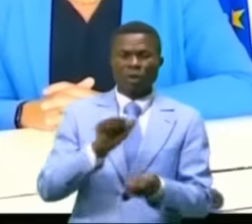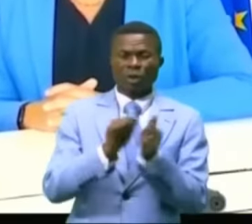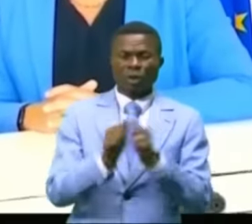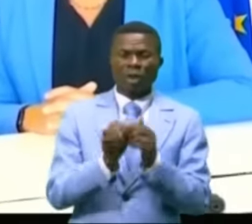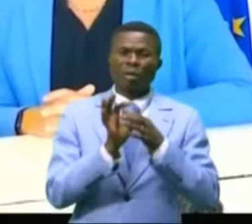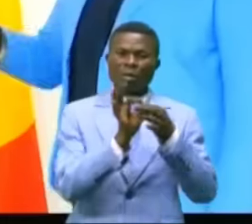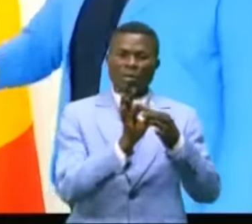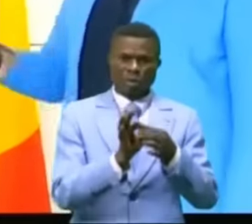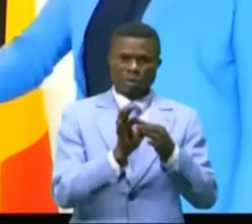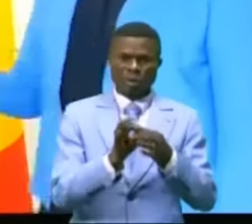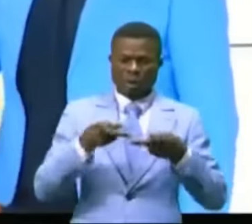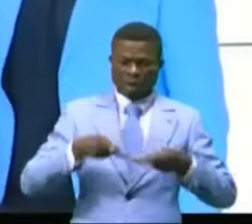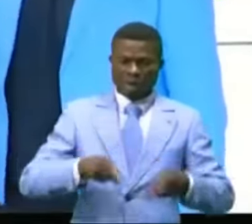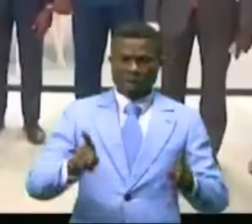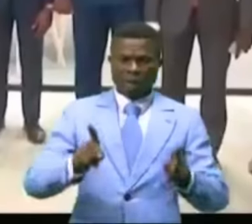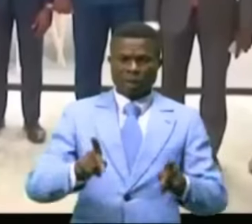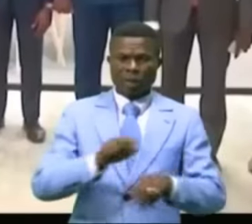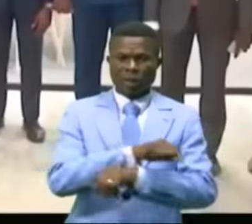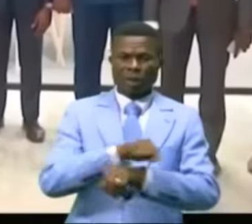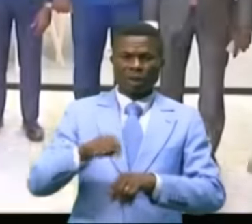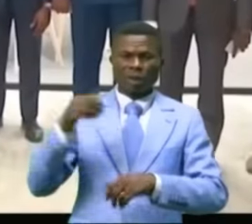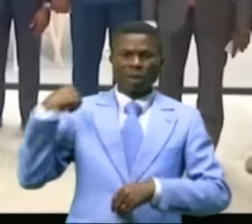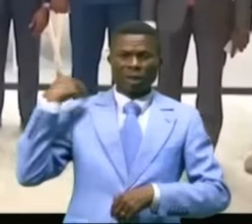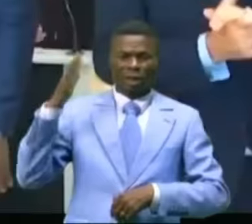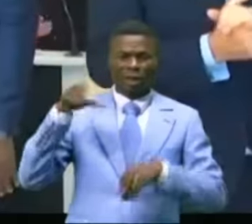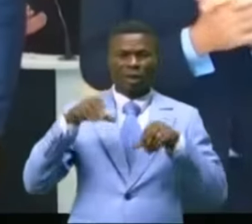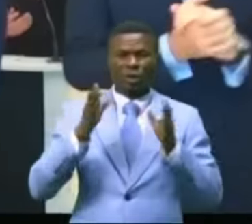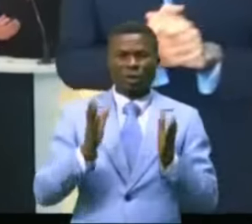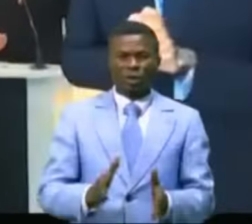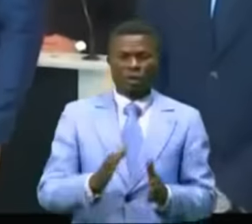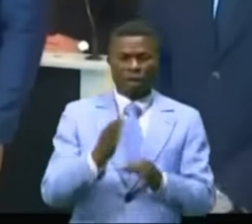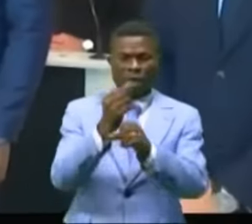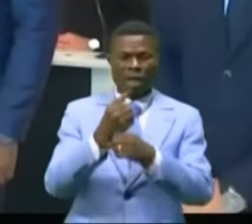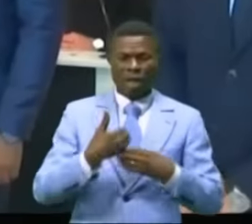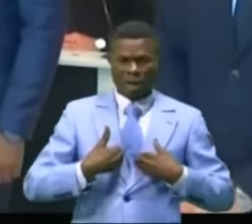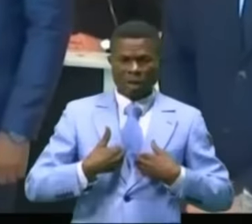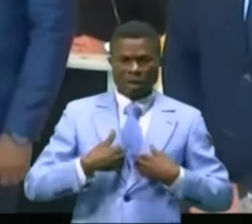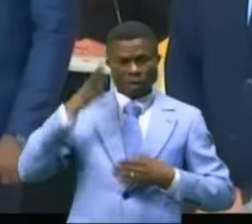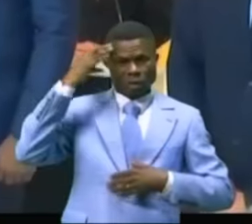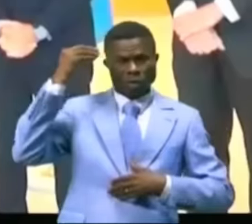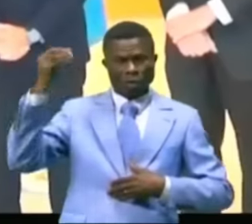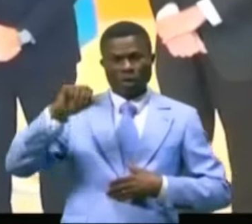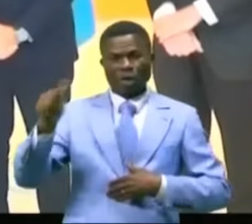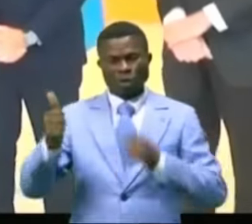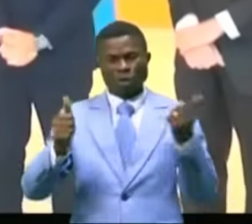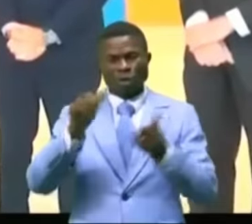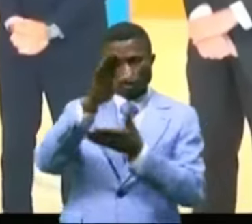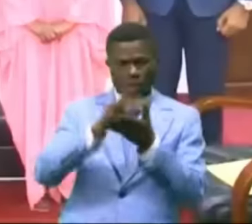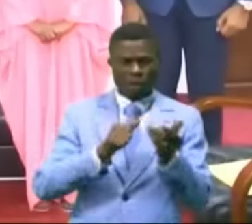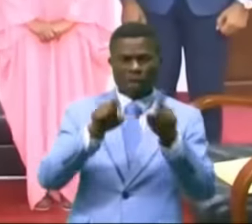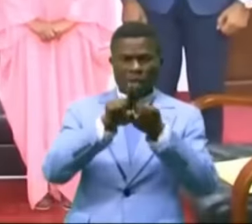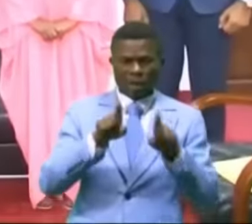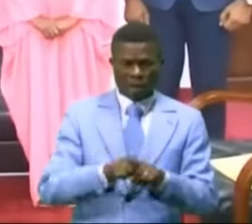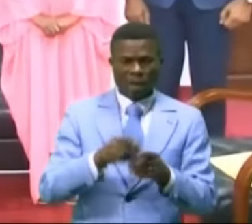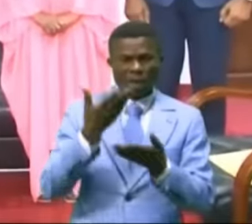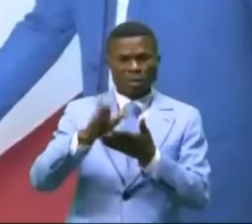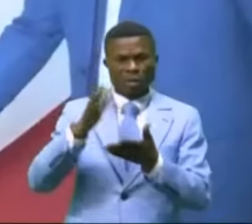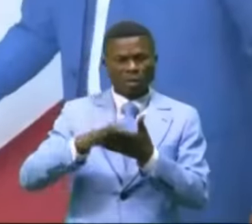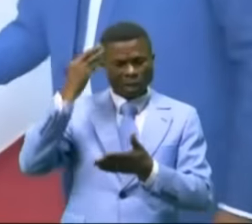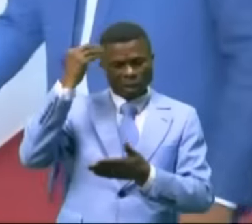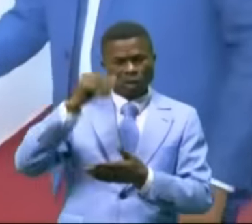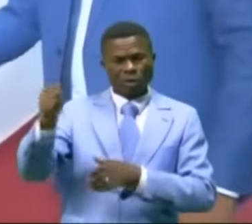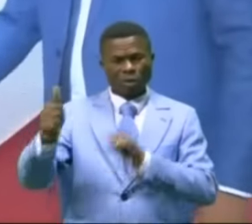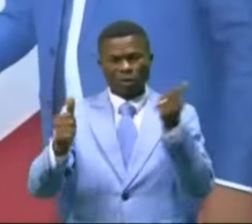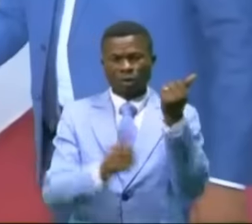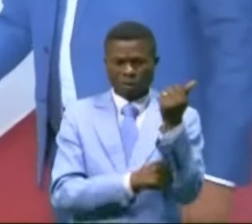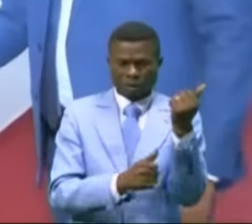collaboration, cela a permis à l'administration publique congolaise de bénéficier de l'expérience des autres, mais aussi partager son